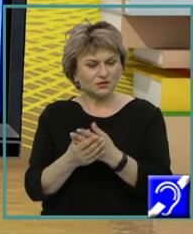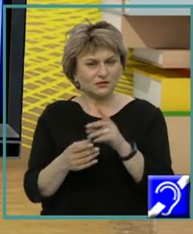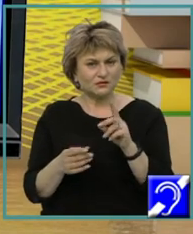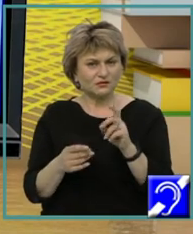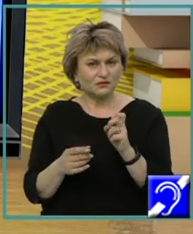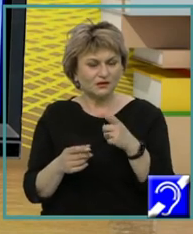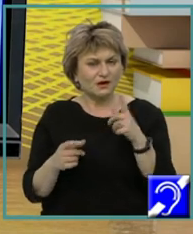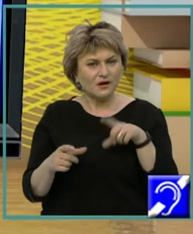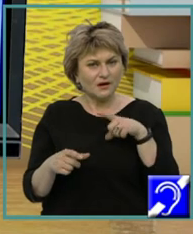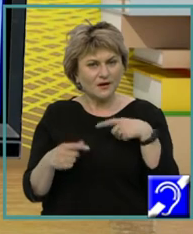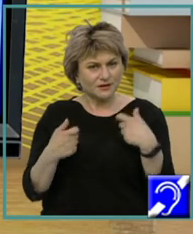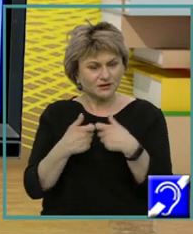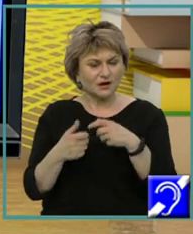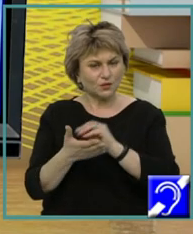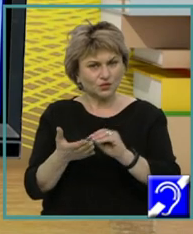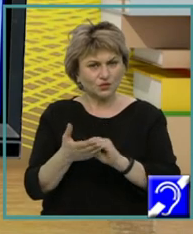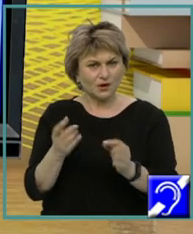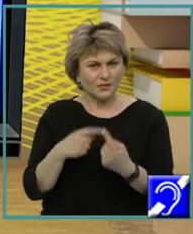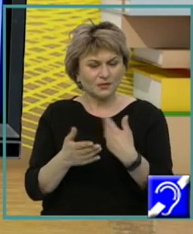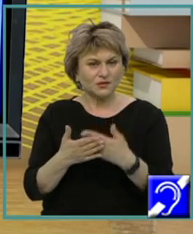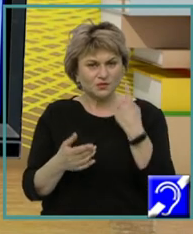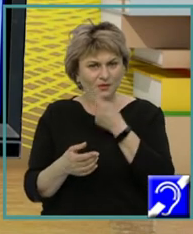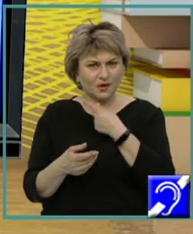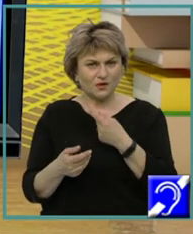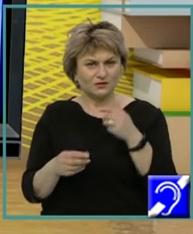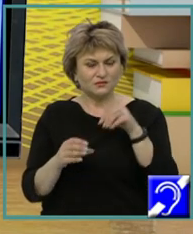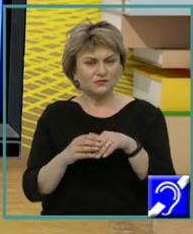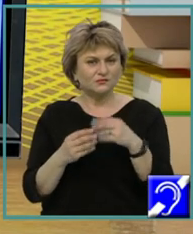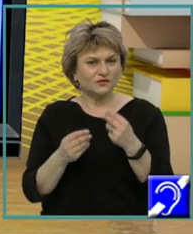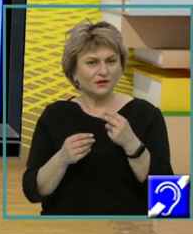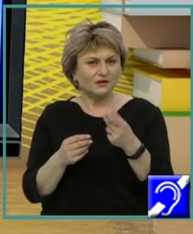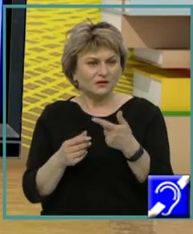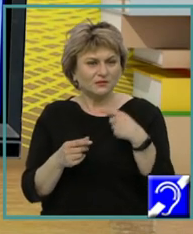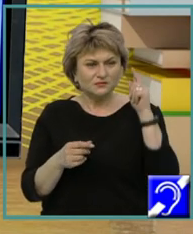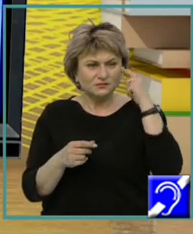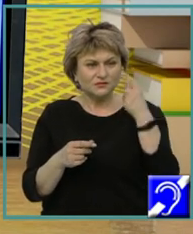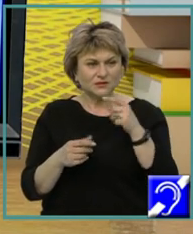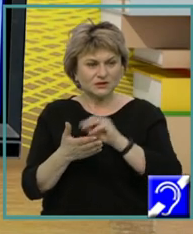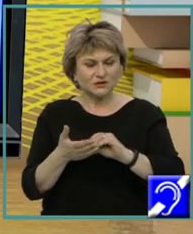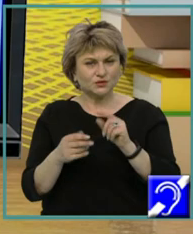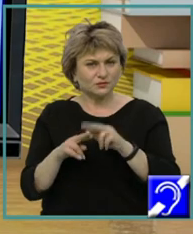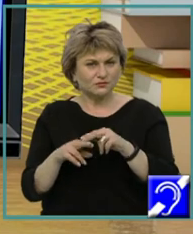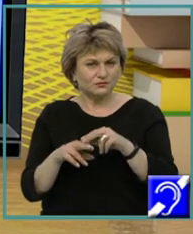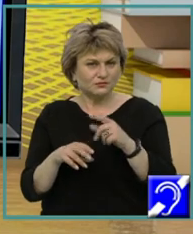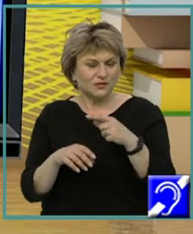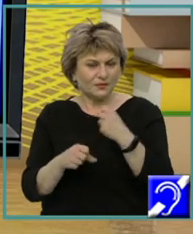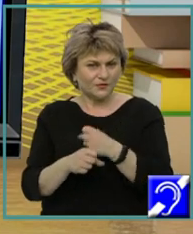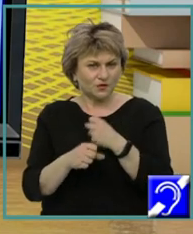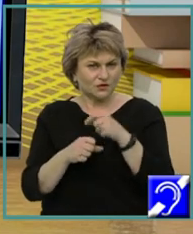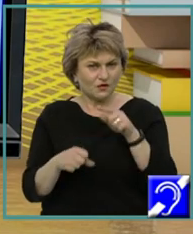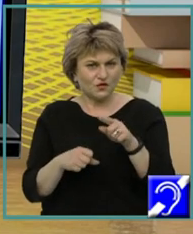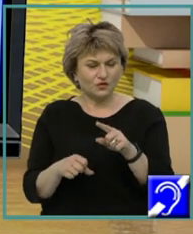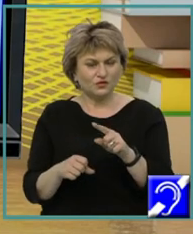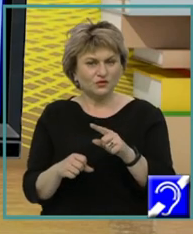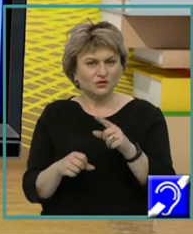existențe autorul apare pentru prima oară între instanțele narative scris cu majusculă așa cum am făcut o acolo